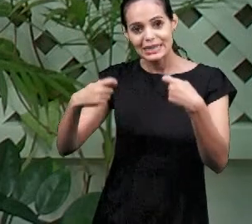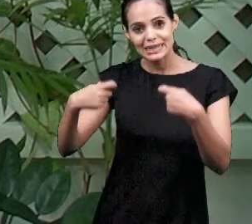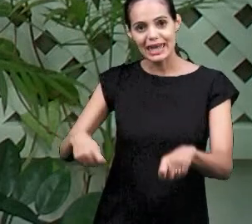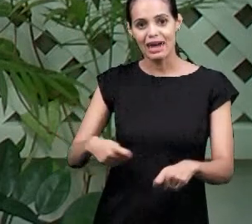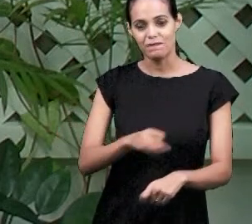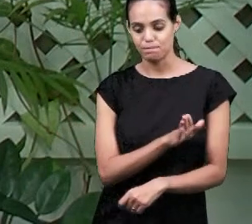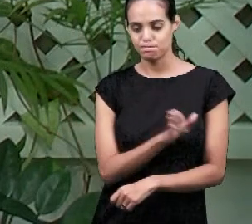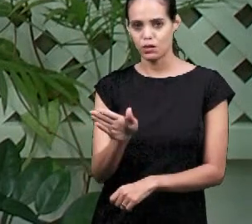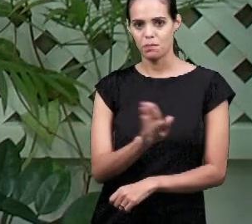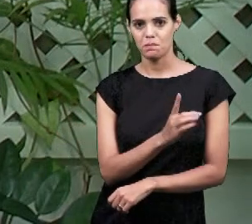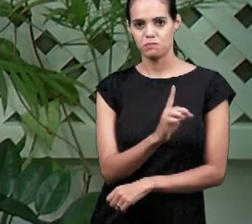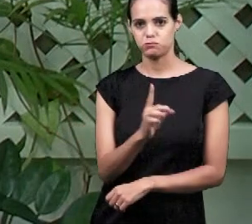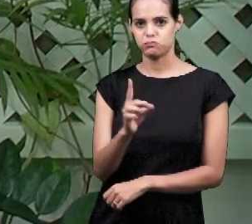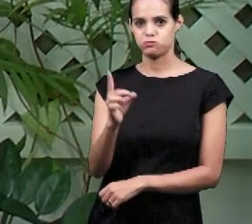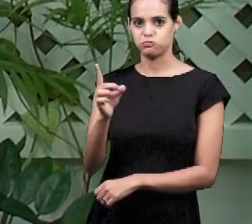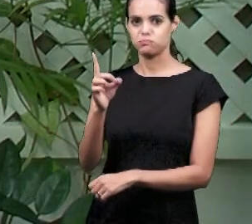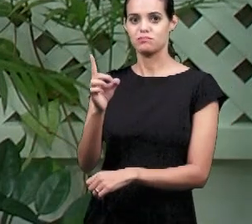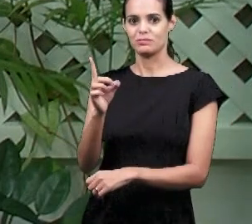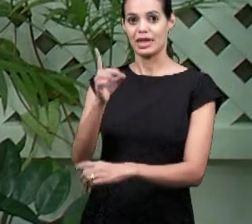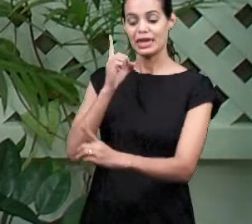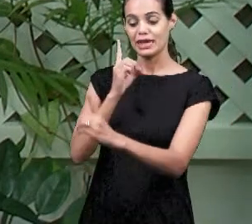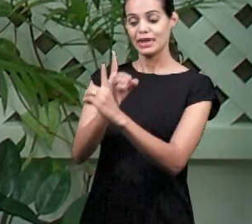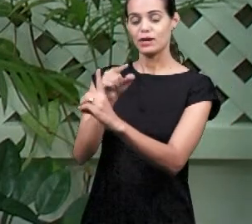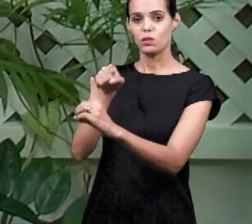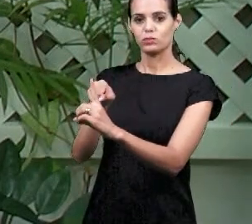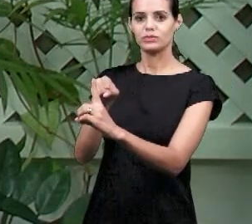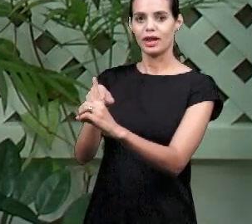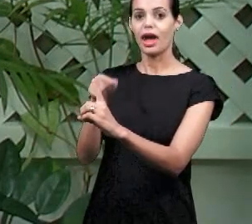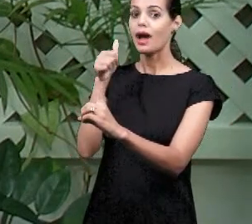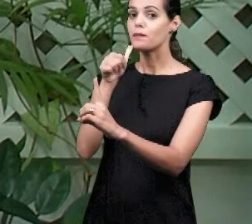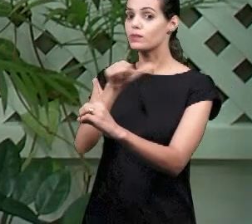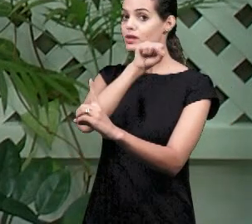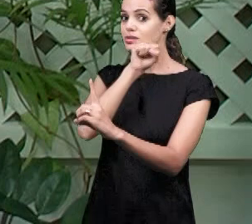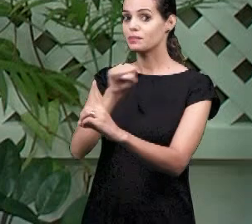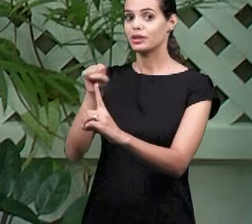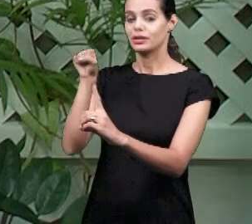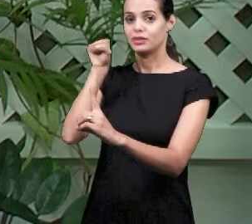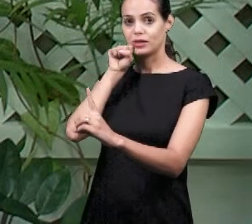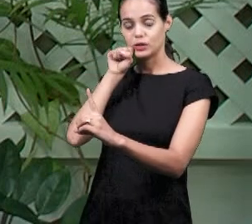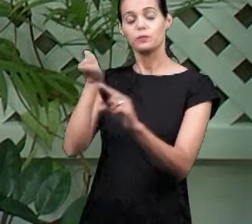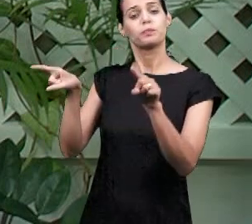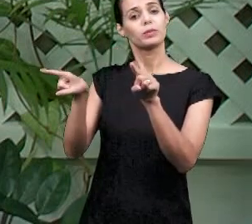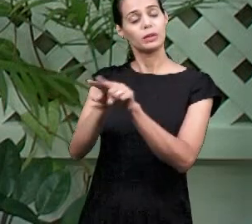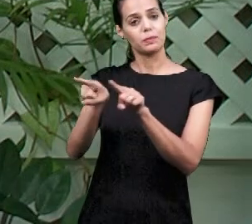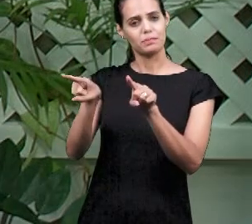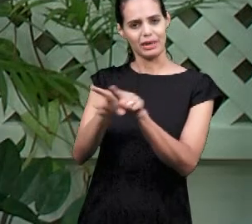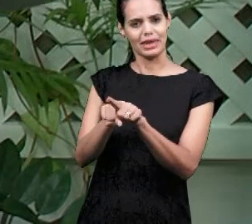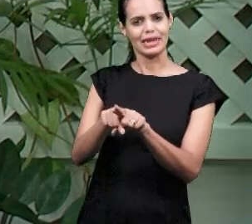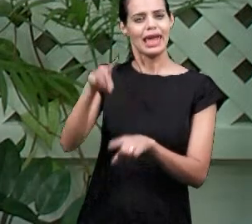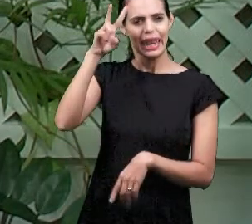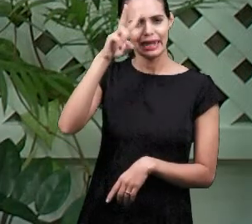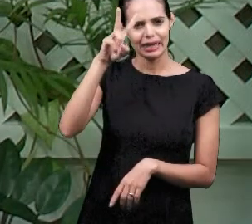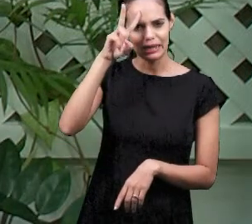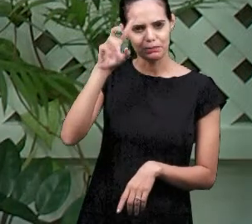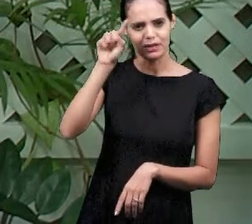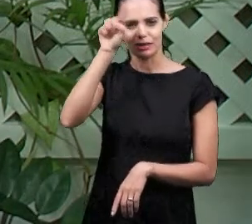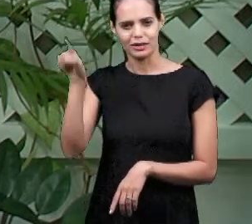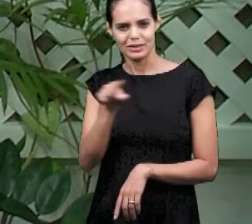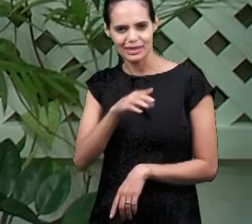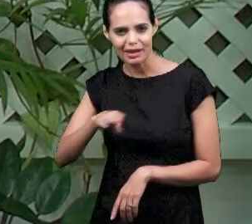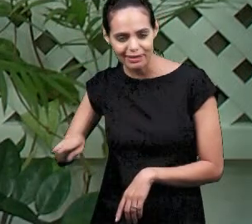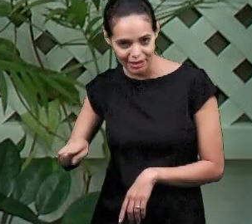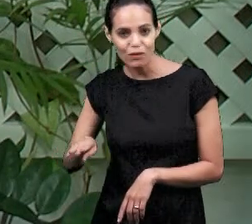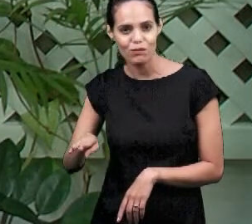fait ce que Dieu le Père avait déjà déterminé. Le salut, c'est cela. Le sauveur, c'est cela. L'homme, il